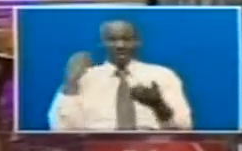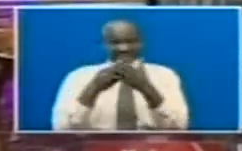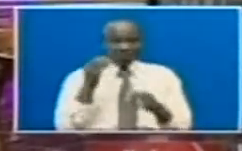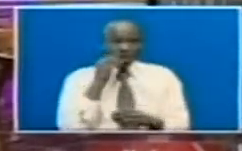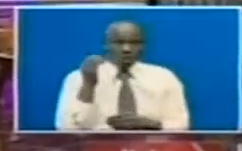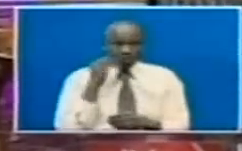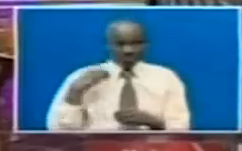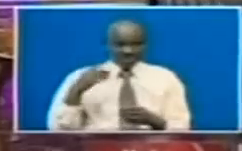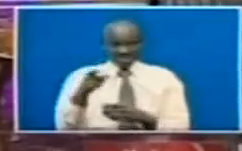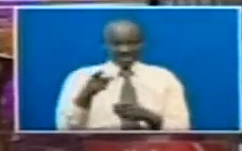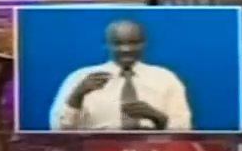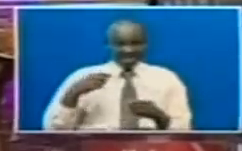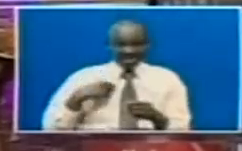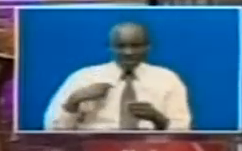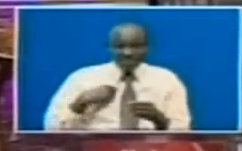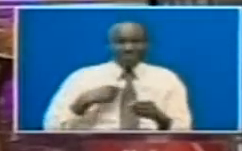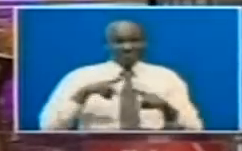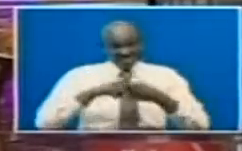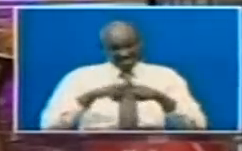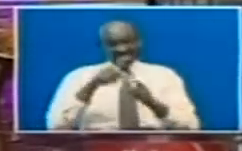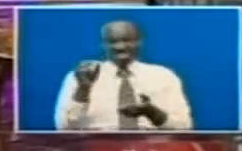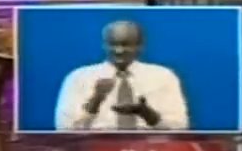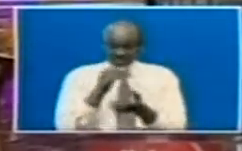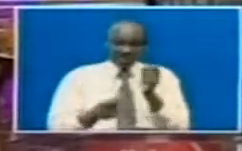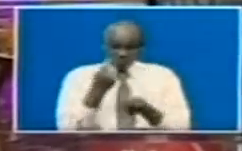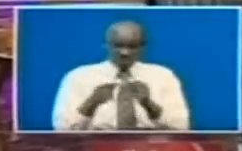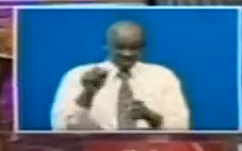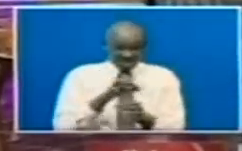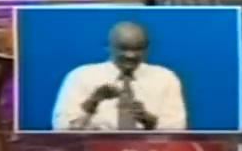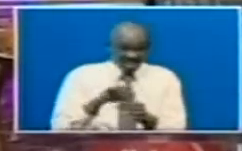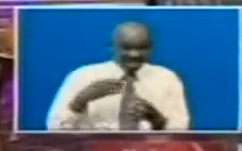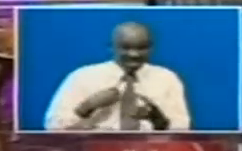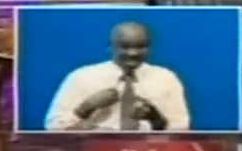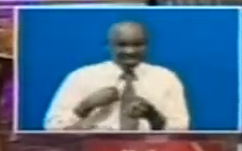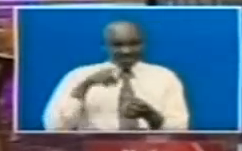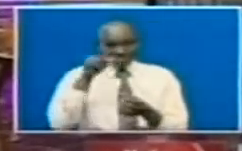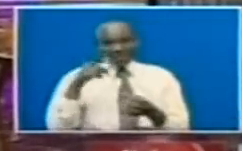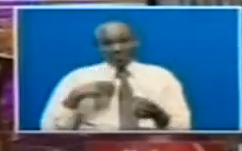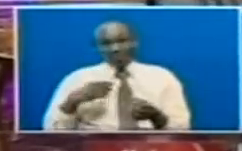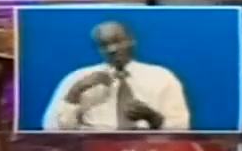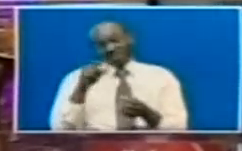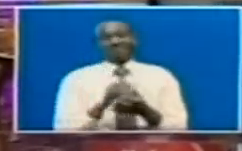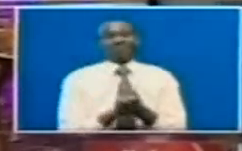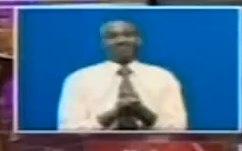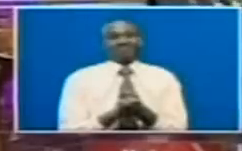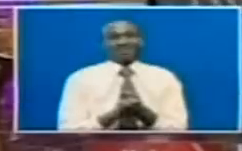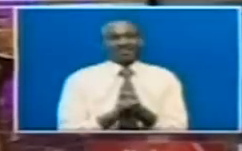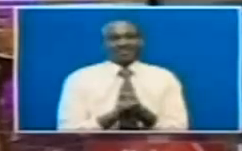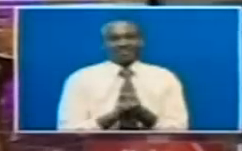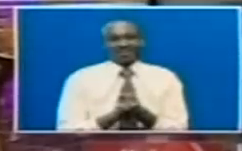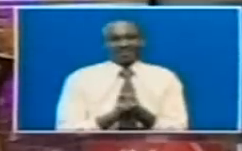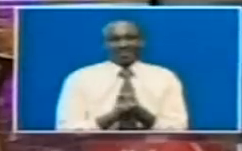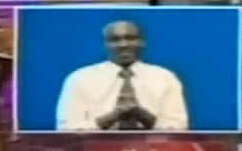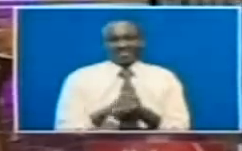Nakwinyagwito kangemani ndadhonde kile shai Wadware amatangia kinyire nyere Aya